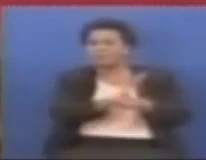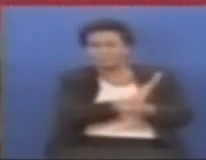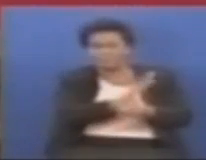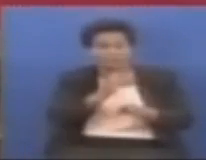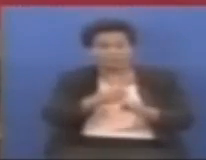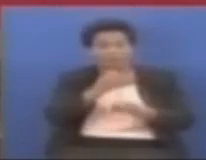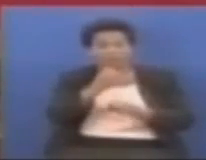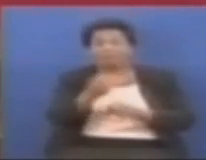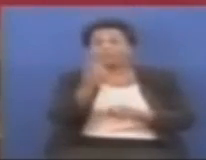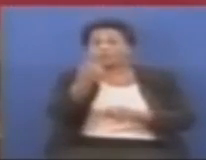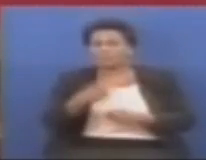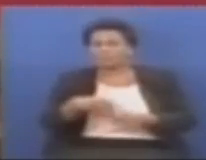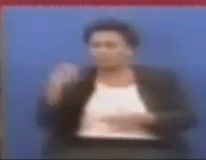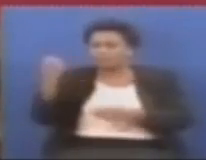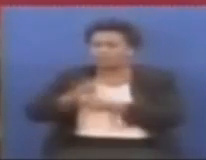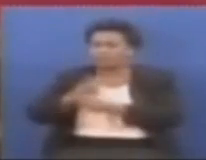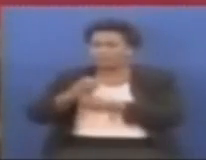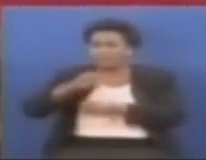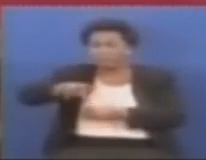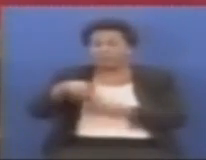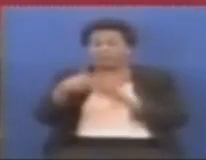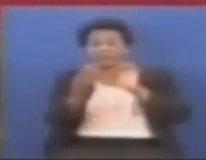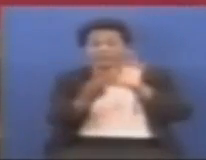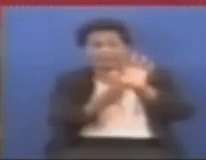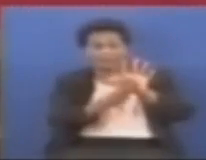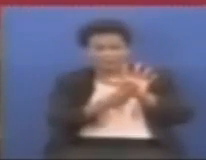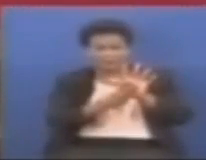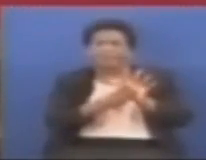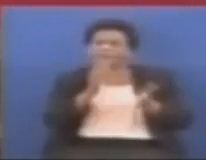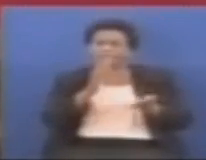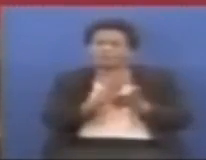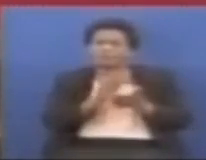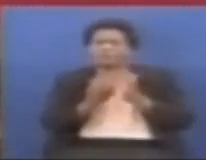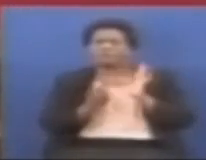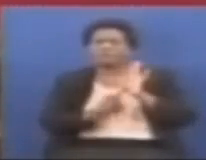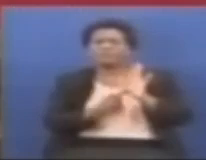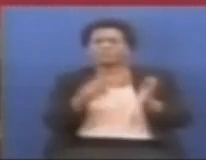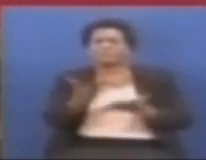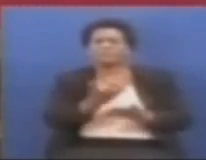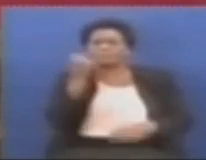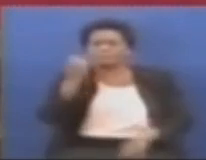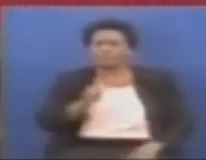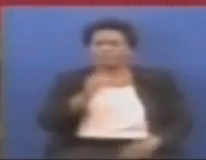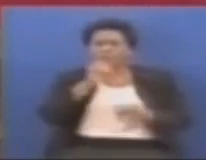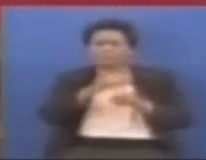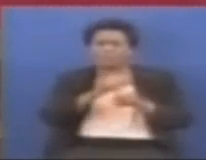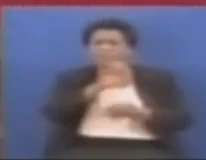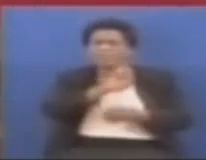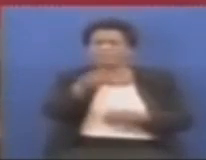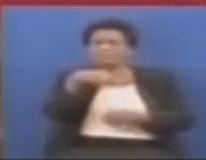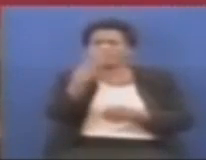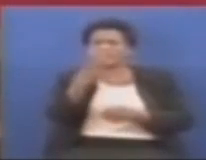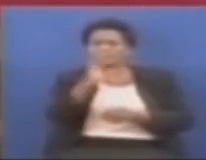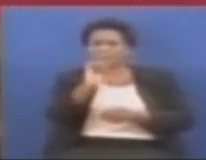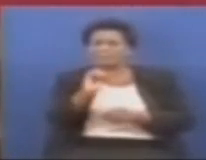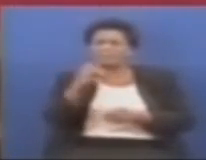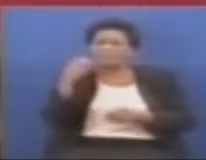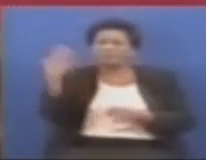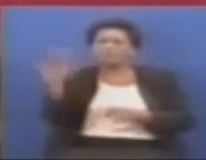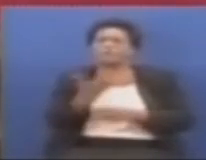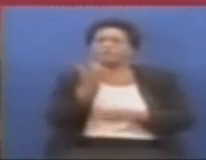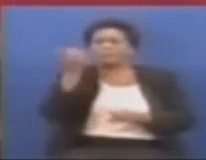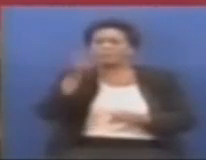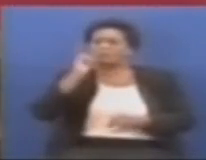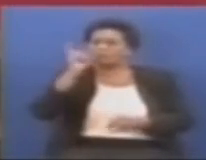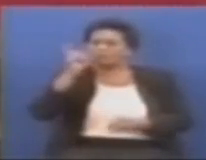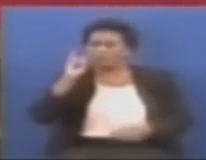kupelekwa kwa wananchi kuliko kuwa na umeme ambao umefika kijijini lakini wananchi hawajapata umeme? Jambo swali la pili, Mheshimiwa Spika, katika